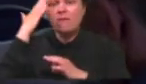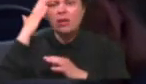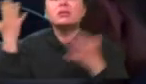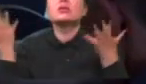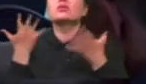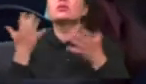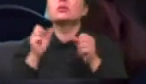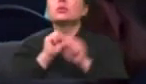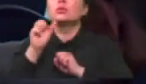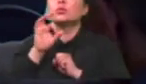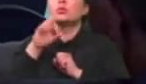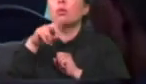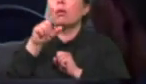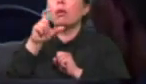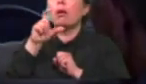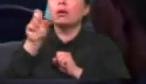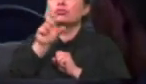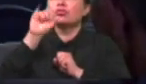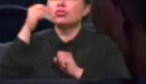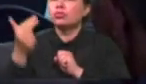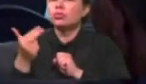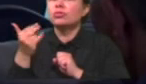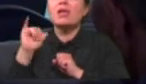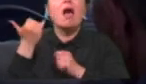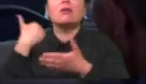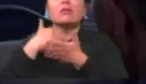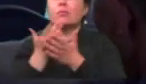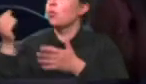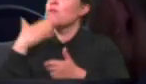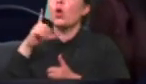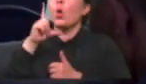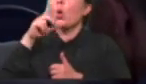gdzie jest stulecie? Przynajmniej w jakim województwie? Lubuskie.